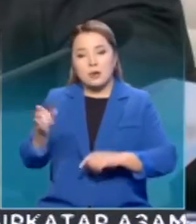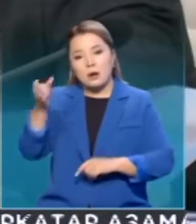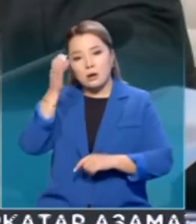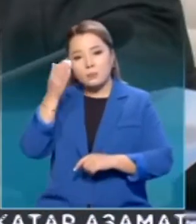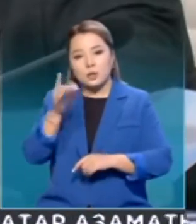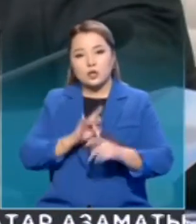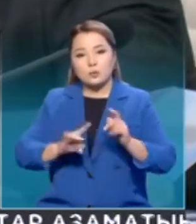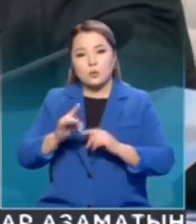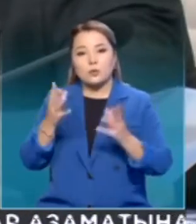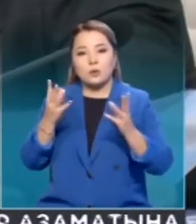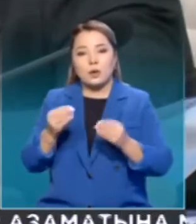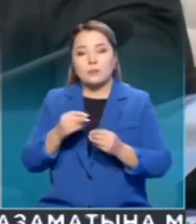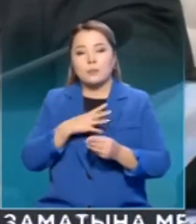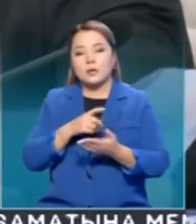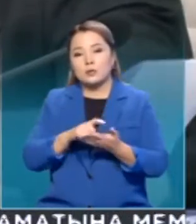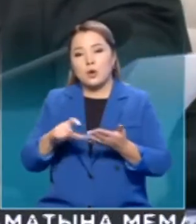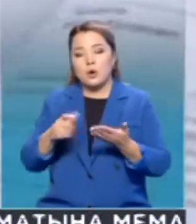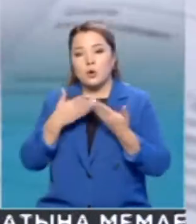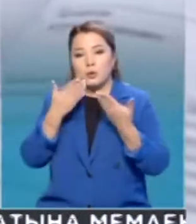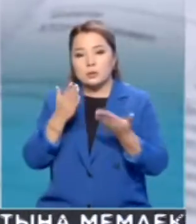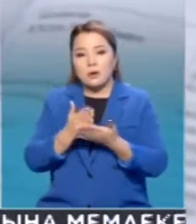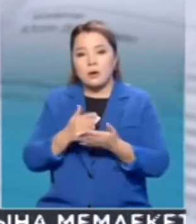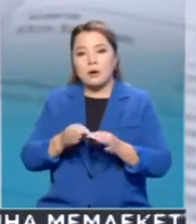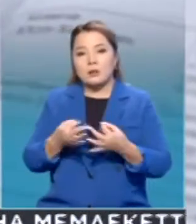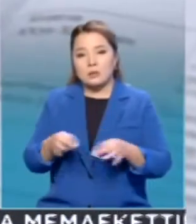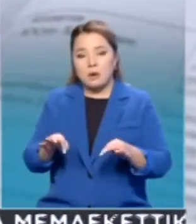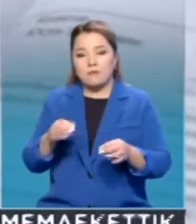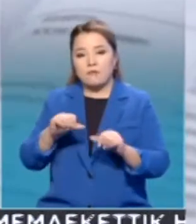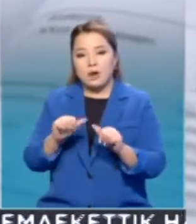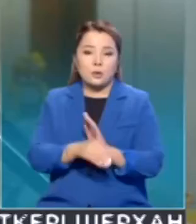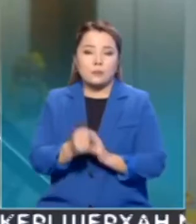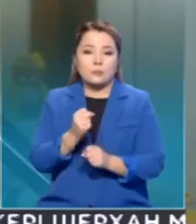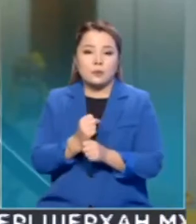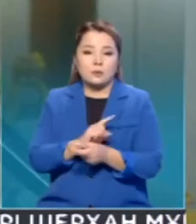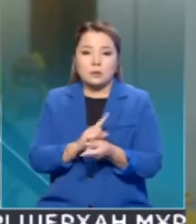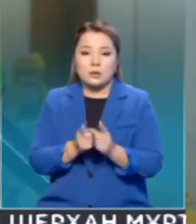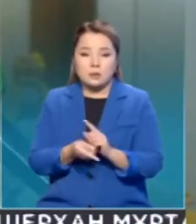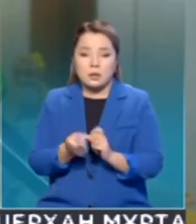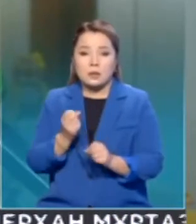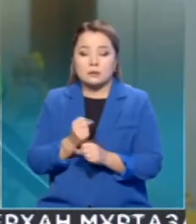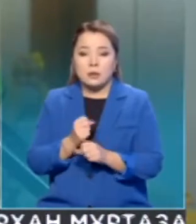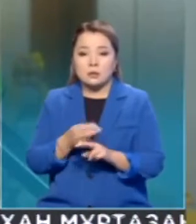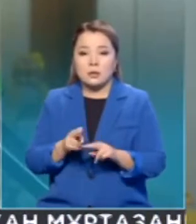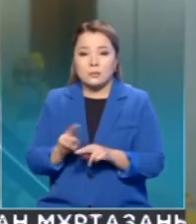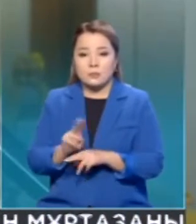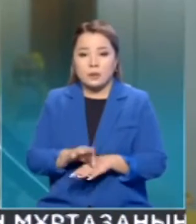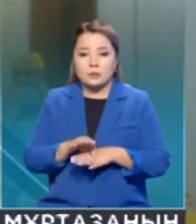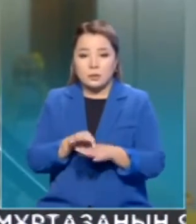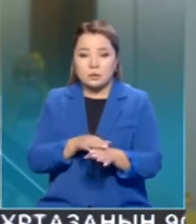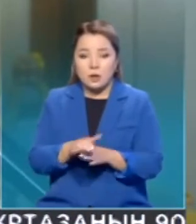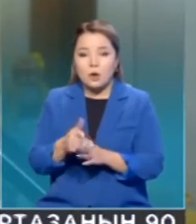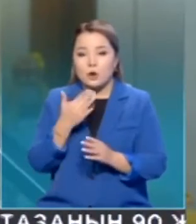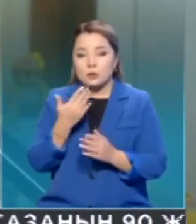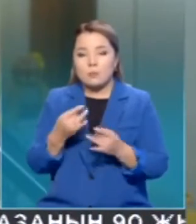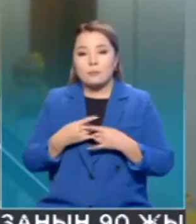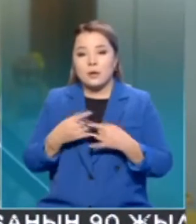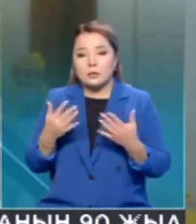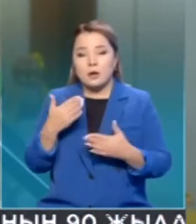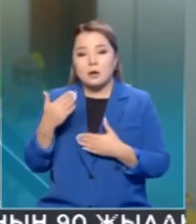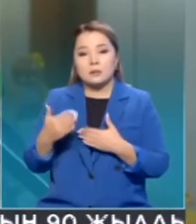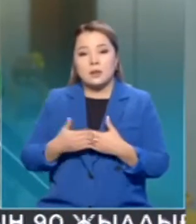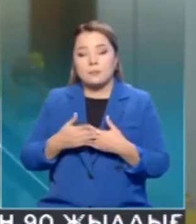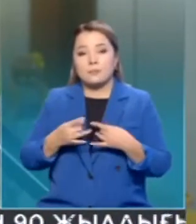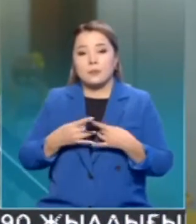25 қазан тәуелсіздіктің бастауы дәл осындай атаумен Астанада ғылыми практикалық конференция өтті. Халықаралық жиында Қазақстанның